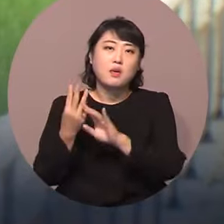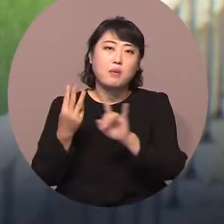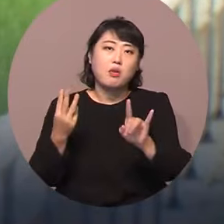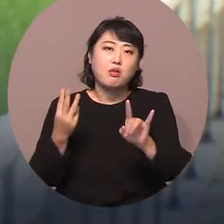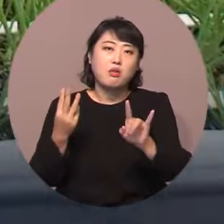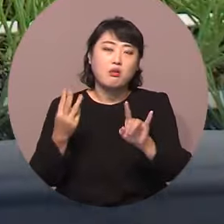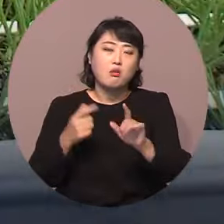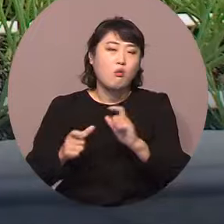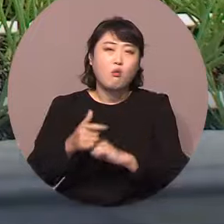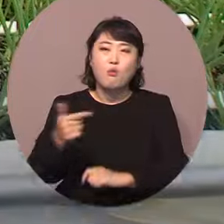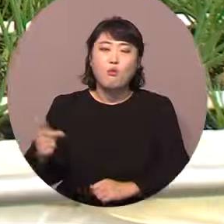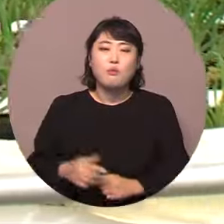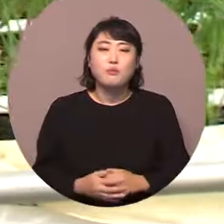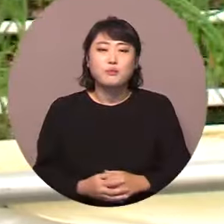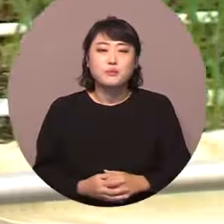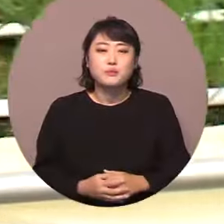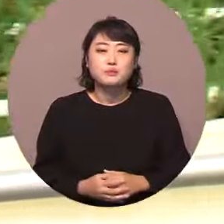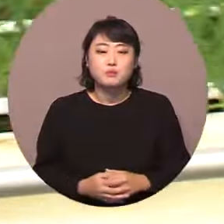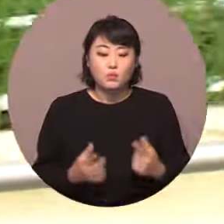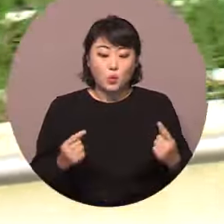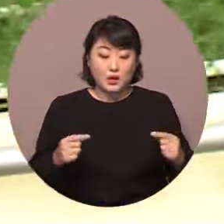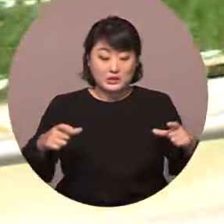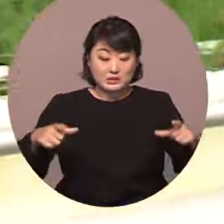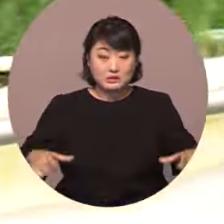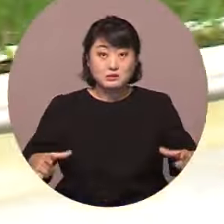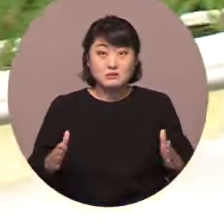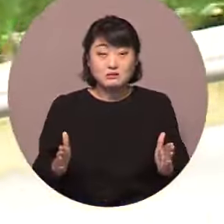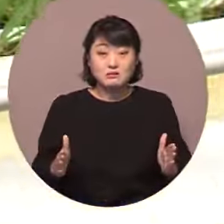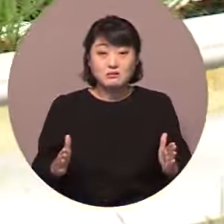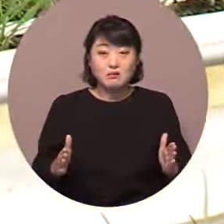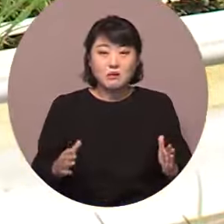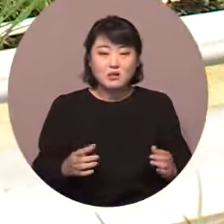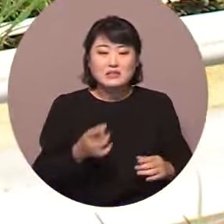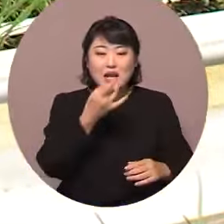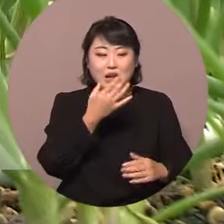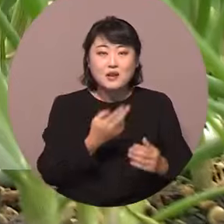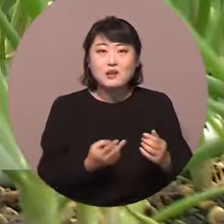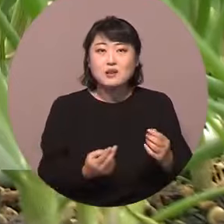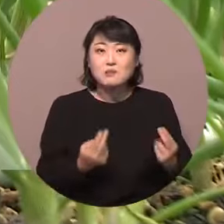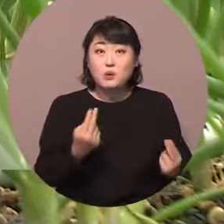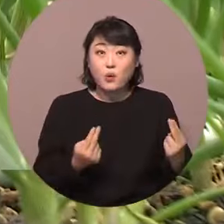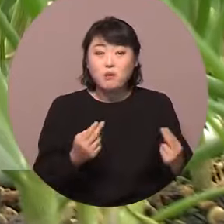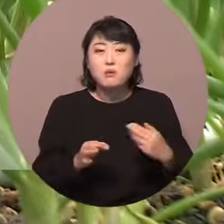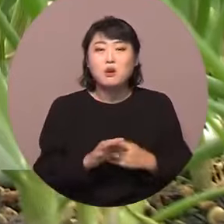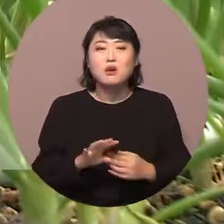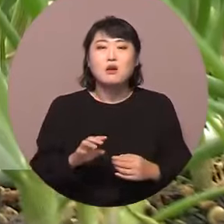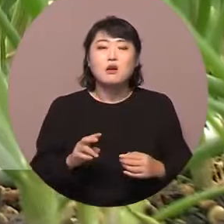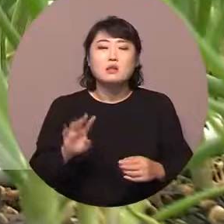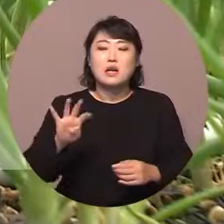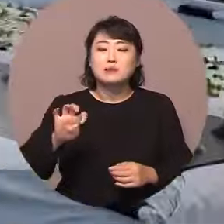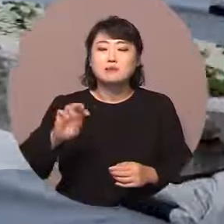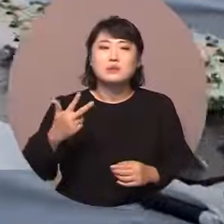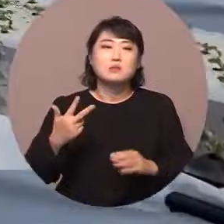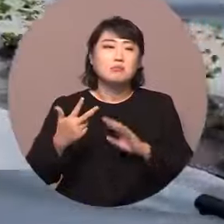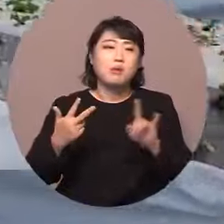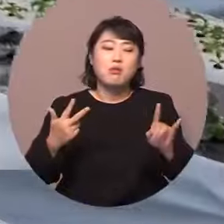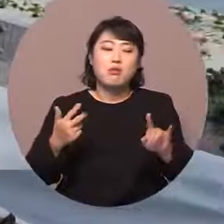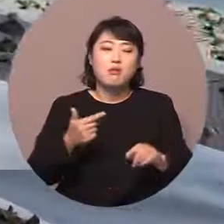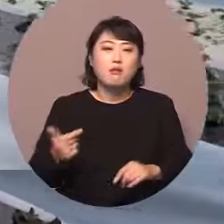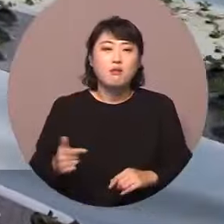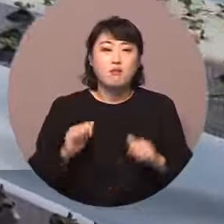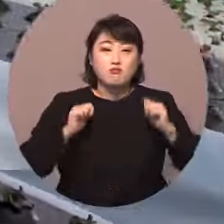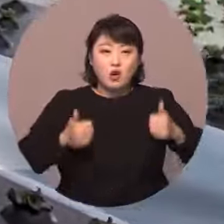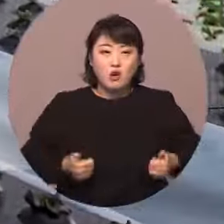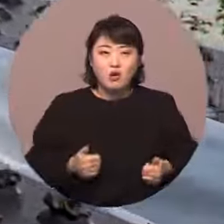세배 정도 같은 면적을 기준으로 벼농사와 비교하면 소득은 4 7배나 많았습니다 부여의